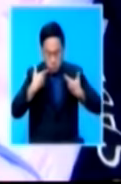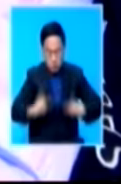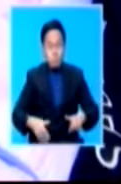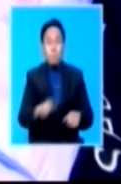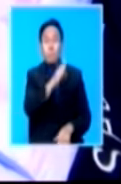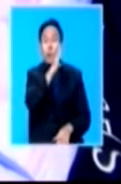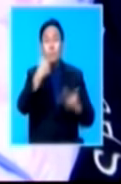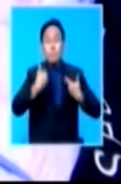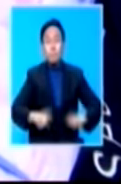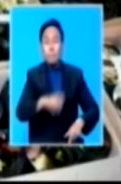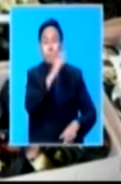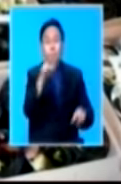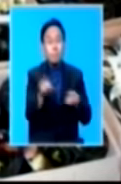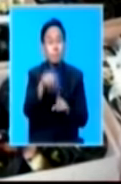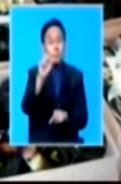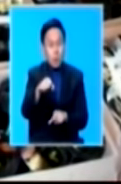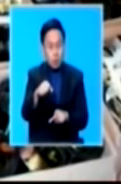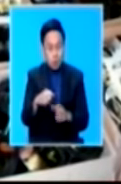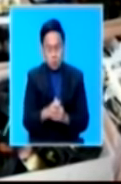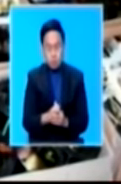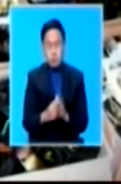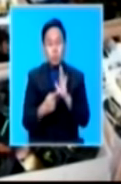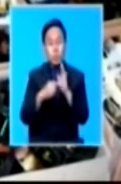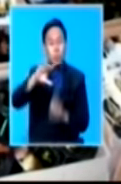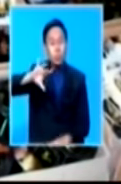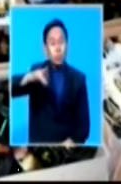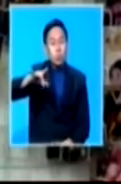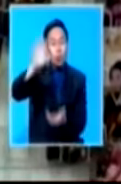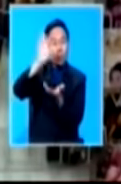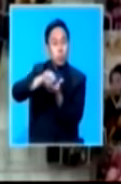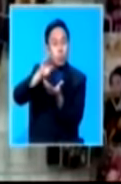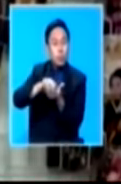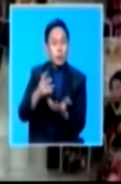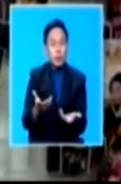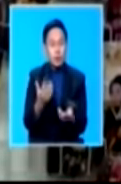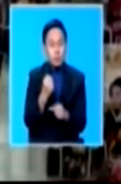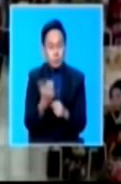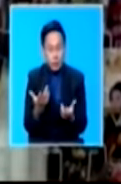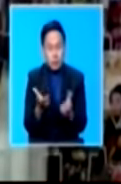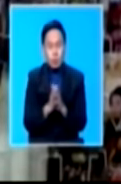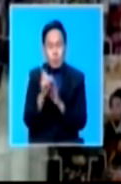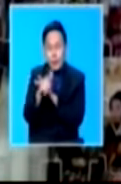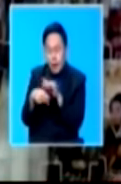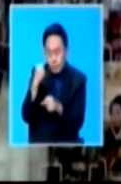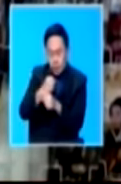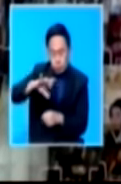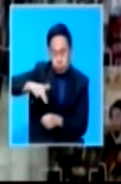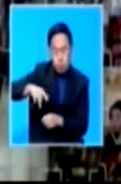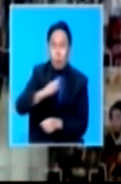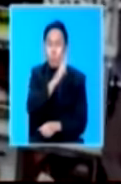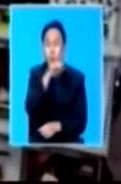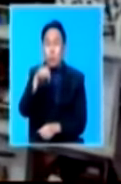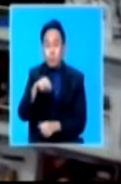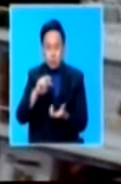ะการดาวน์โหลดหนังเนี่ยก็ยังมีขึ้นอยู่นะครับยังมีอยู่ว่าทุกอย่างแอบทำกันหมดอ่ะนะเจ้าที่ก็ต้อง